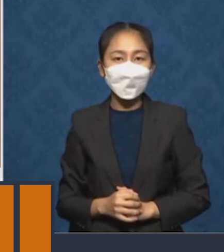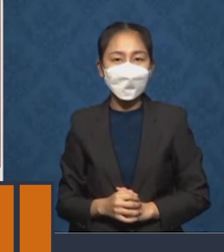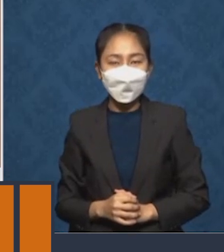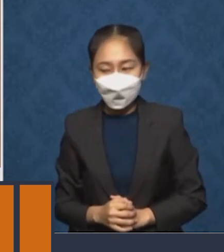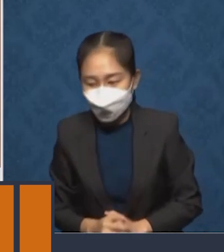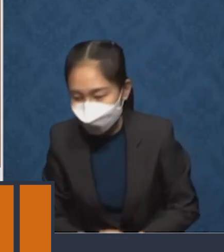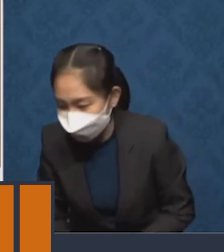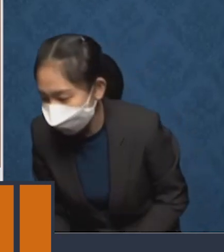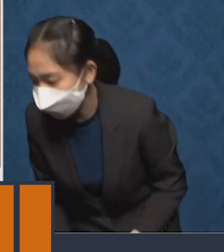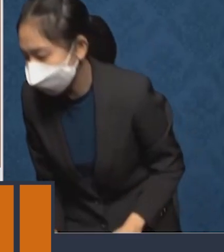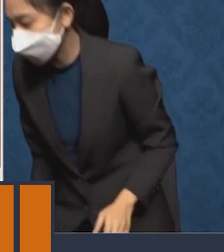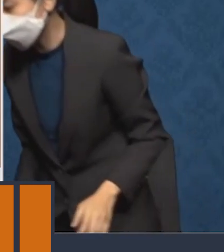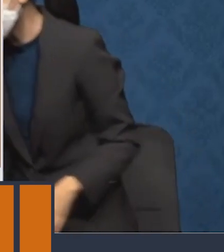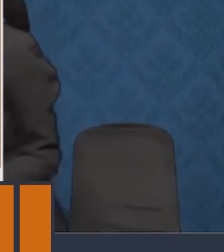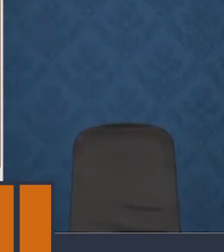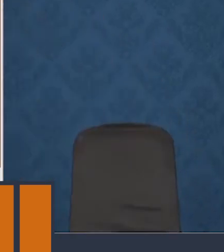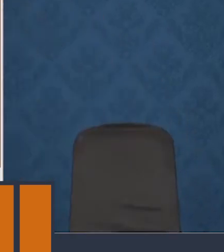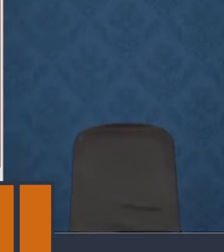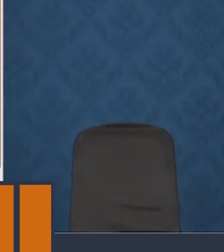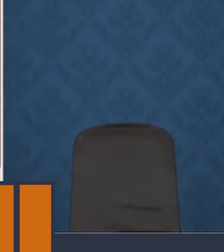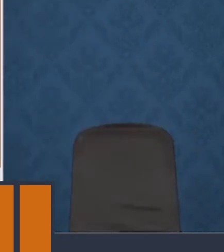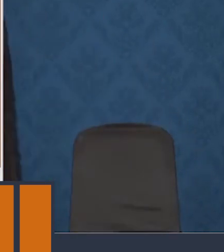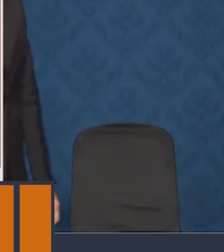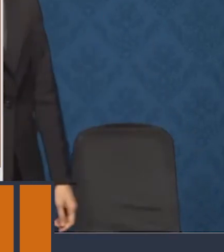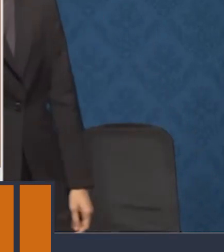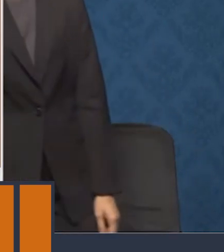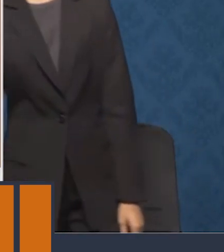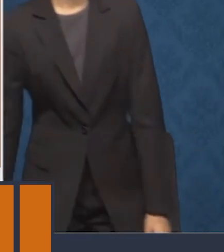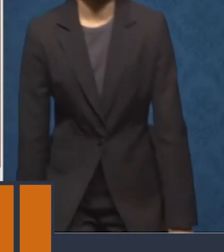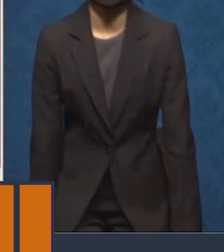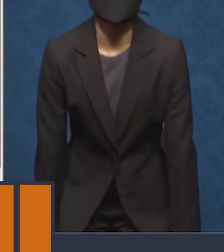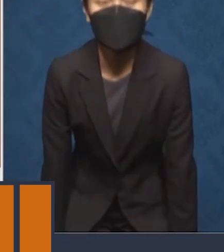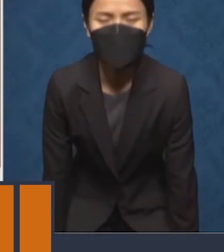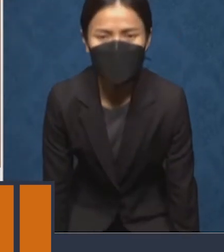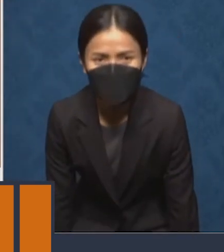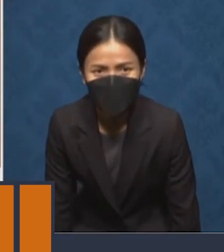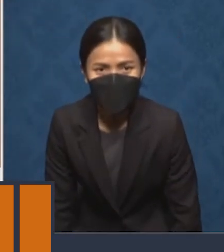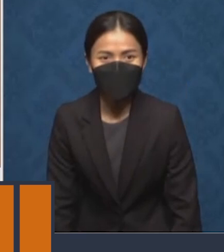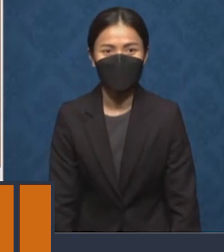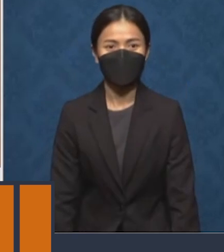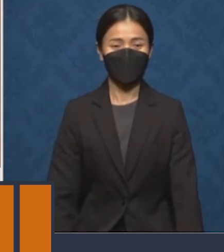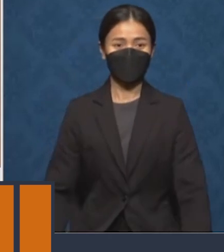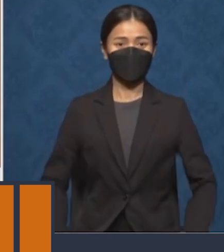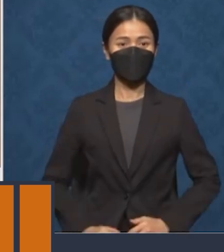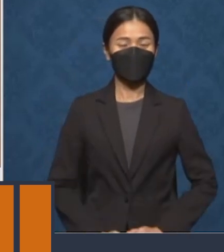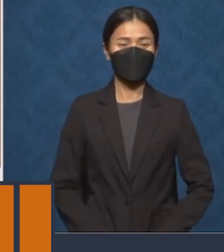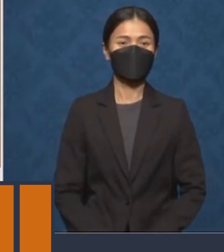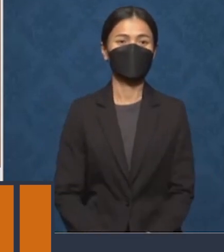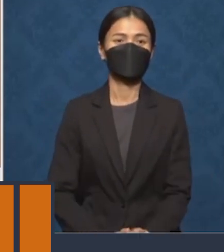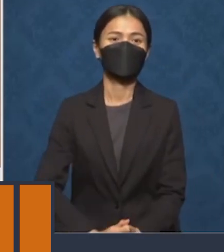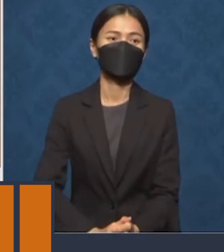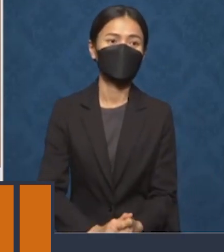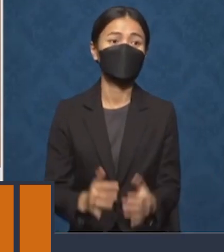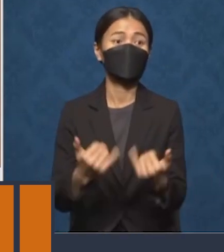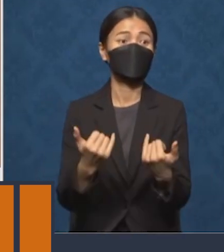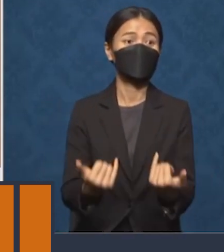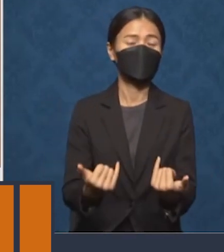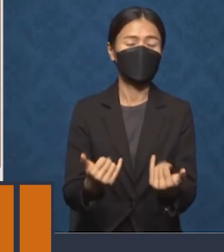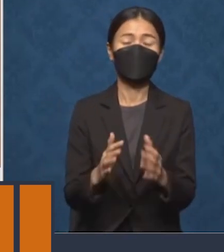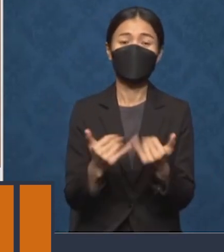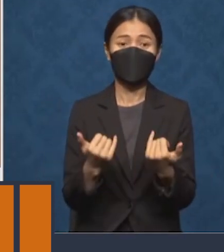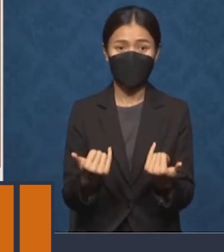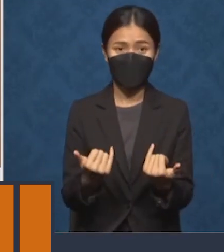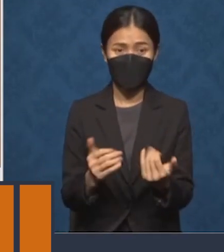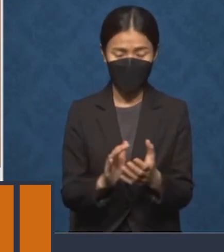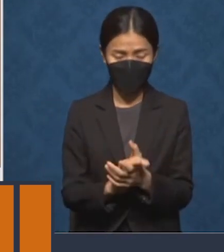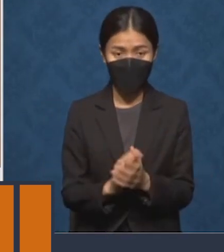ได้เรื่องแรกก็คือค่าใช้จ่ายเกี่ยวกับบุคลากรท่านท่านทราบไหมคะว่าปีนี้ค่าใช้จ่ายเกี่ยวกับบุคลากรที่รวมเงินเดือ